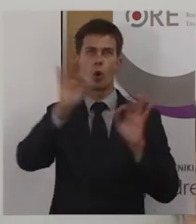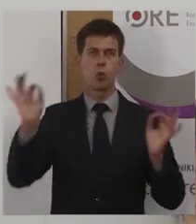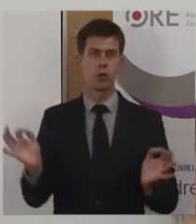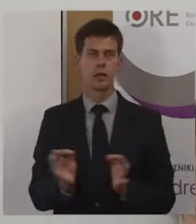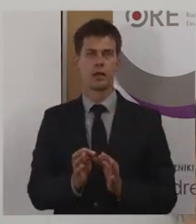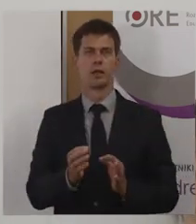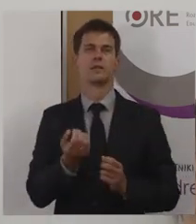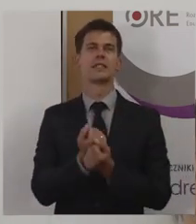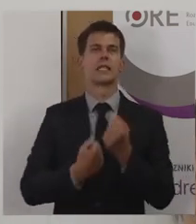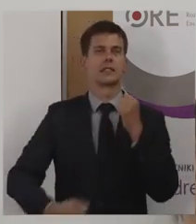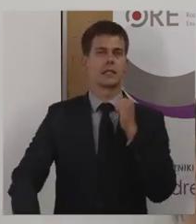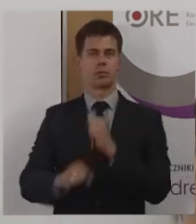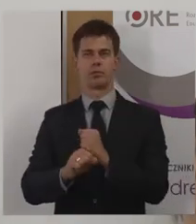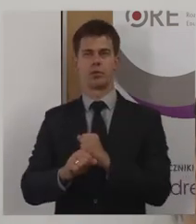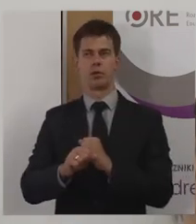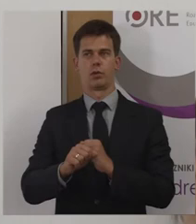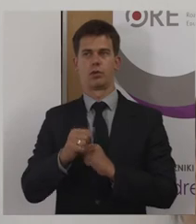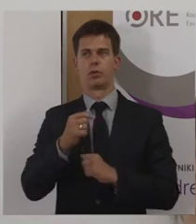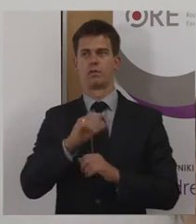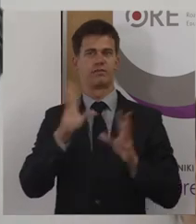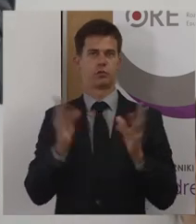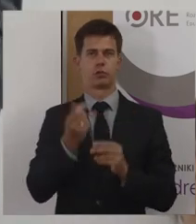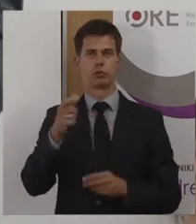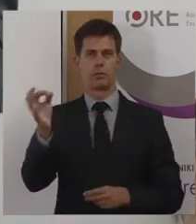który zaspokaja wszystkie szczeble w 100%, tak?